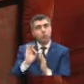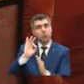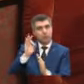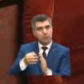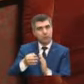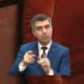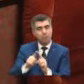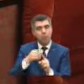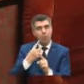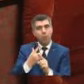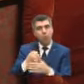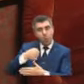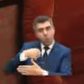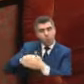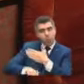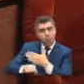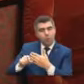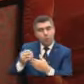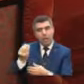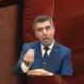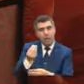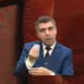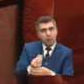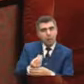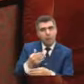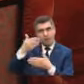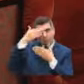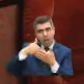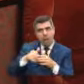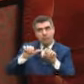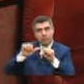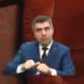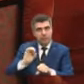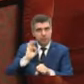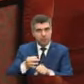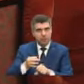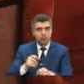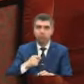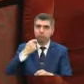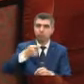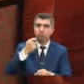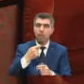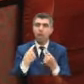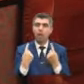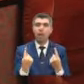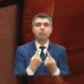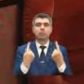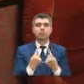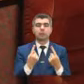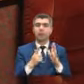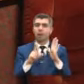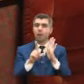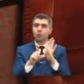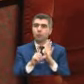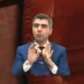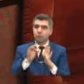به مقيم في المغرب، بمعنى ان هذا الامر هذا مضمون بمقتضى القانون ولا يحتاج هو. وانا نقول لك ان الاجراء، ان الصندوق الوطني